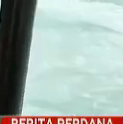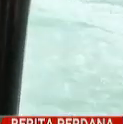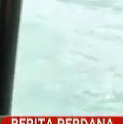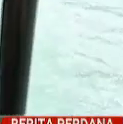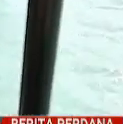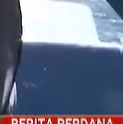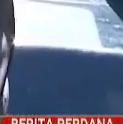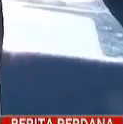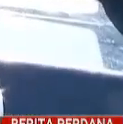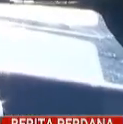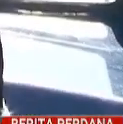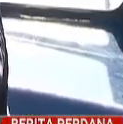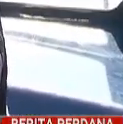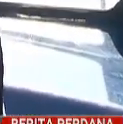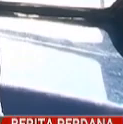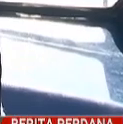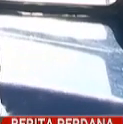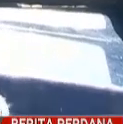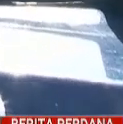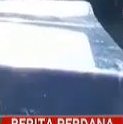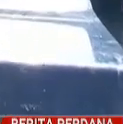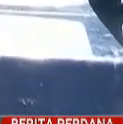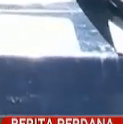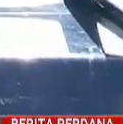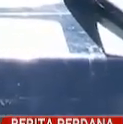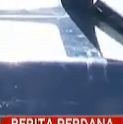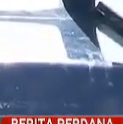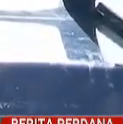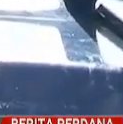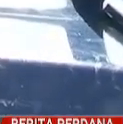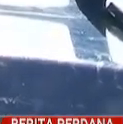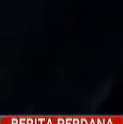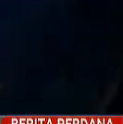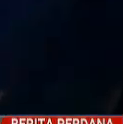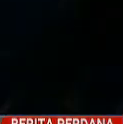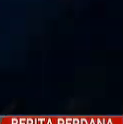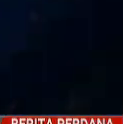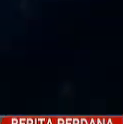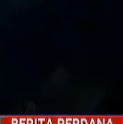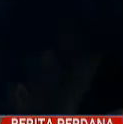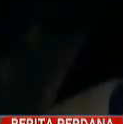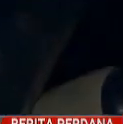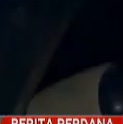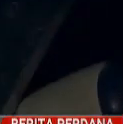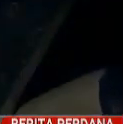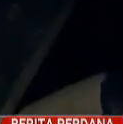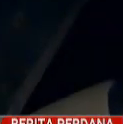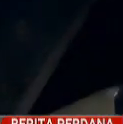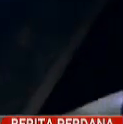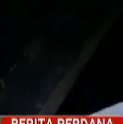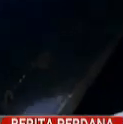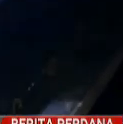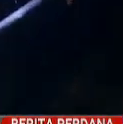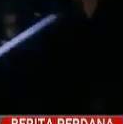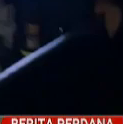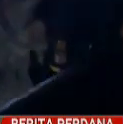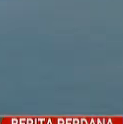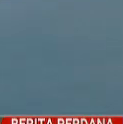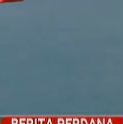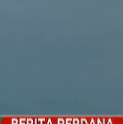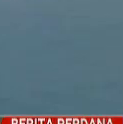Inisiatif Op Benteng jelas komitmen jitu dan berkesan pasukan keselamatan dalam mengekang kegiatan jenayah rentas